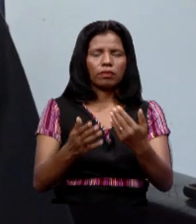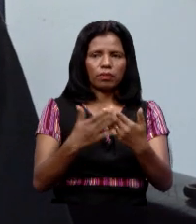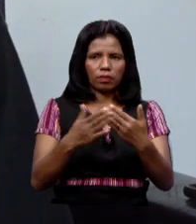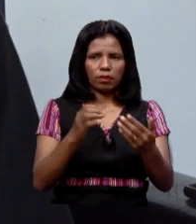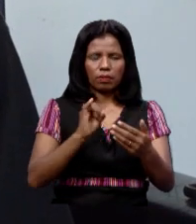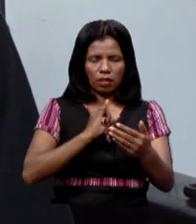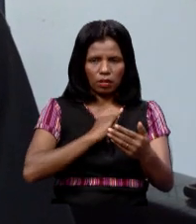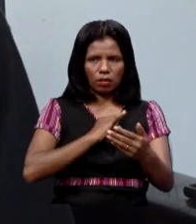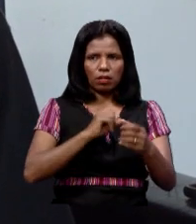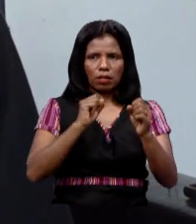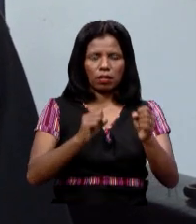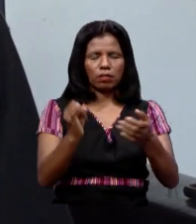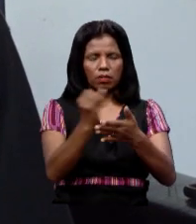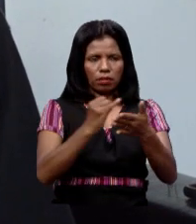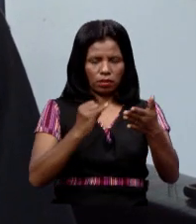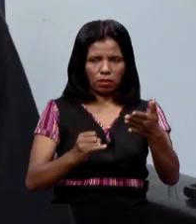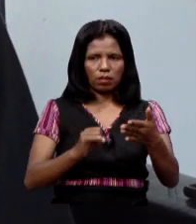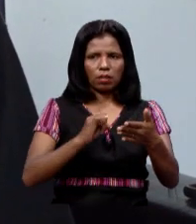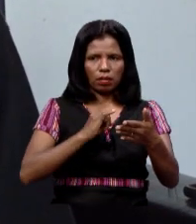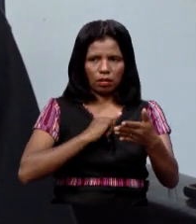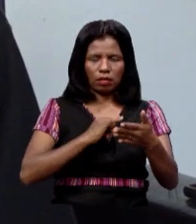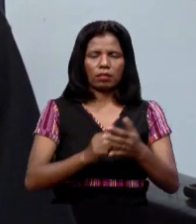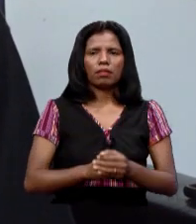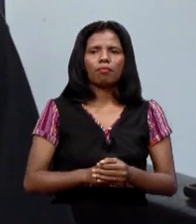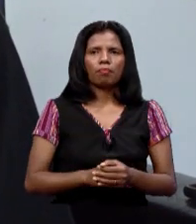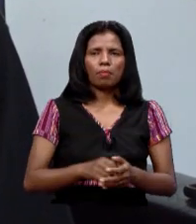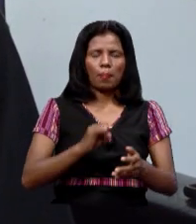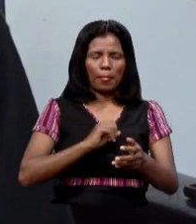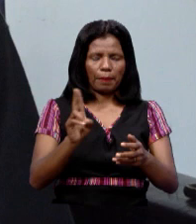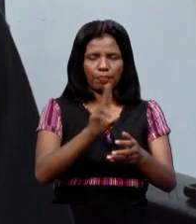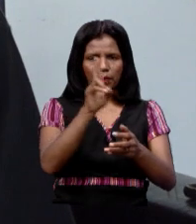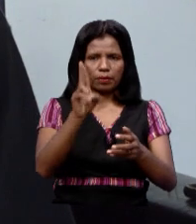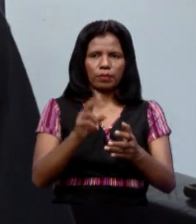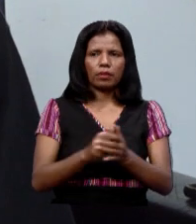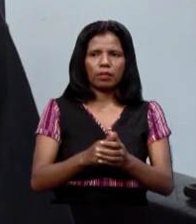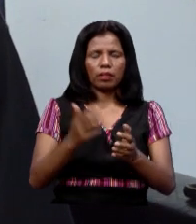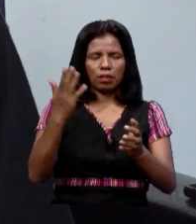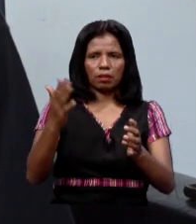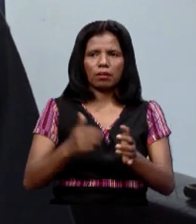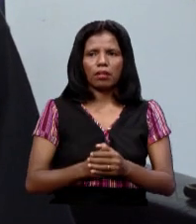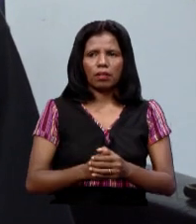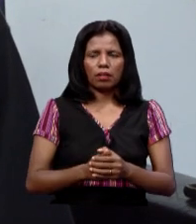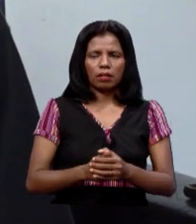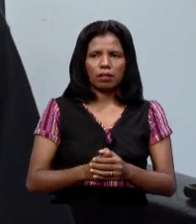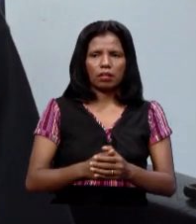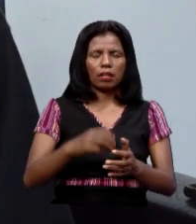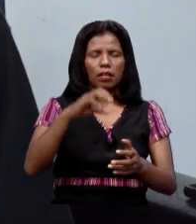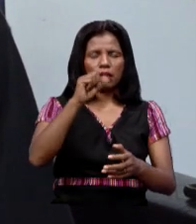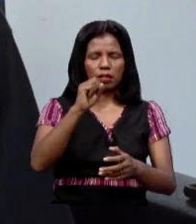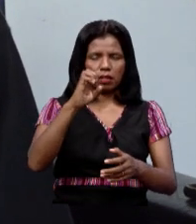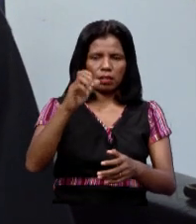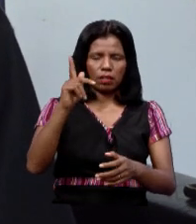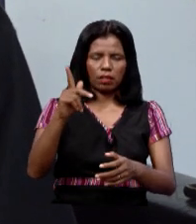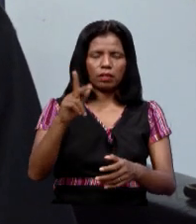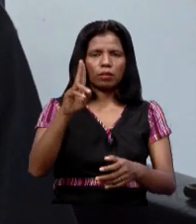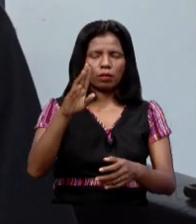bele desingune no neba aplikasi aplikasi nebe ma uza lor desingune ma ya neba ya sketchbook ne neba lor